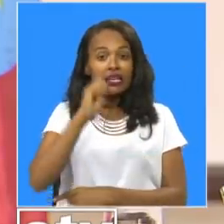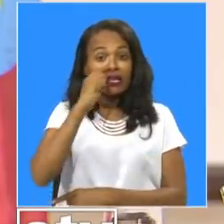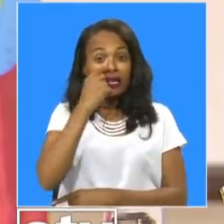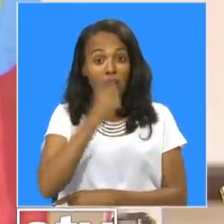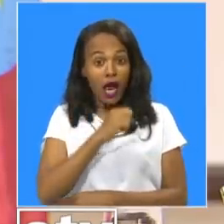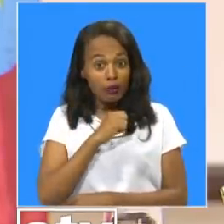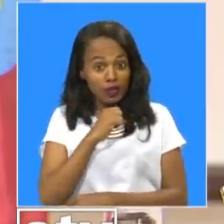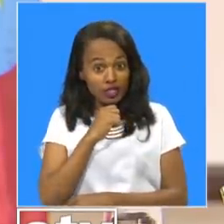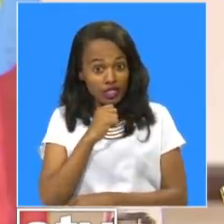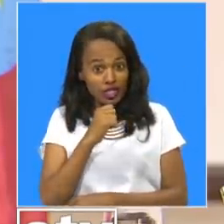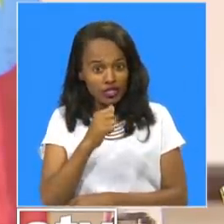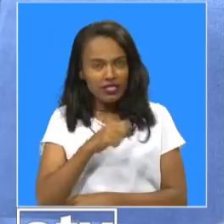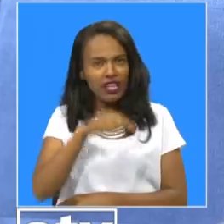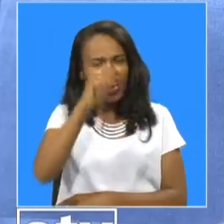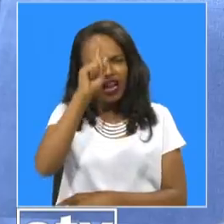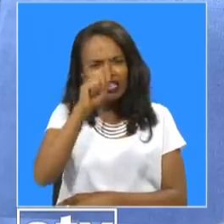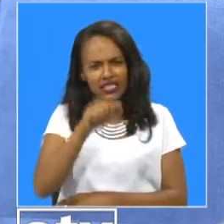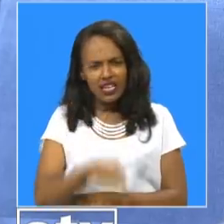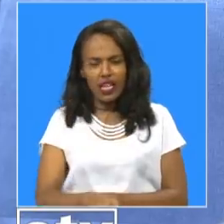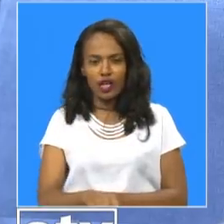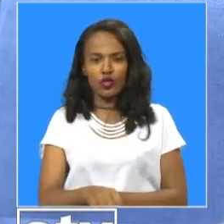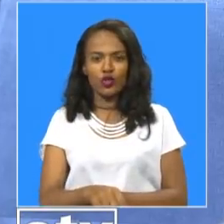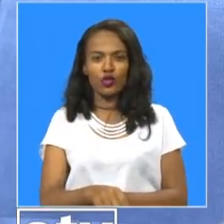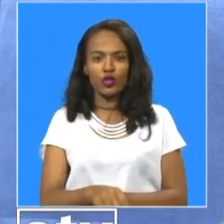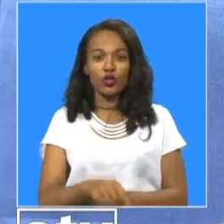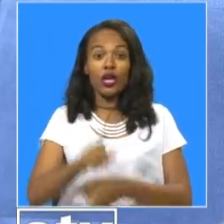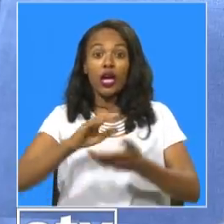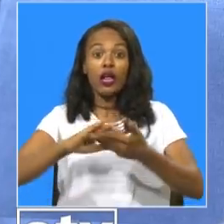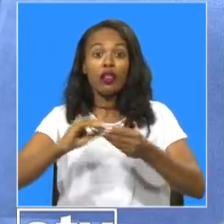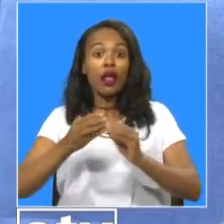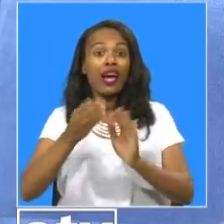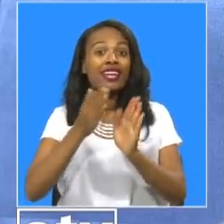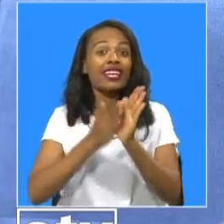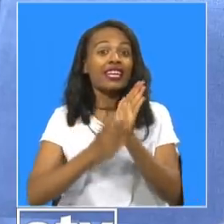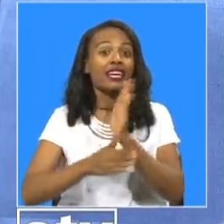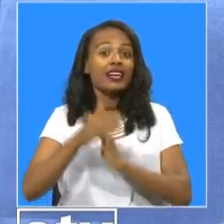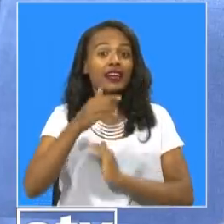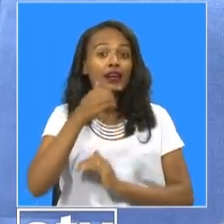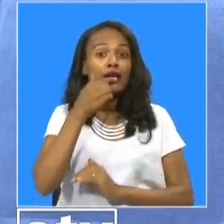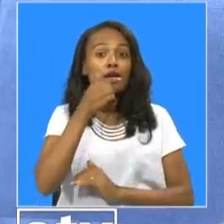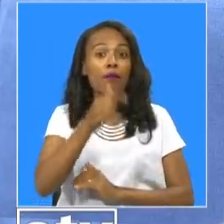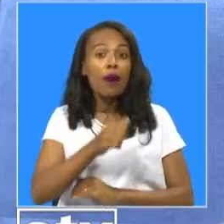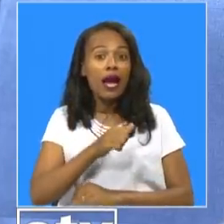ያለመሰልቸት ከላይ እስከታች ታሪክ ይቅር ማይለው